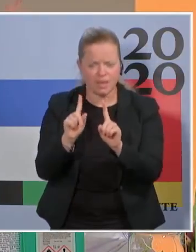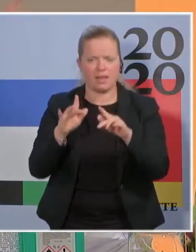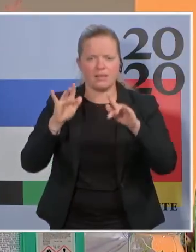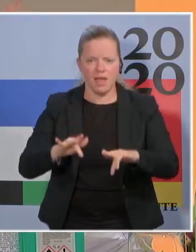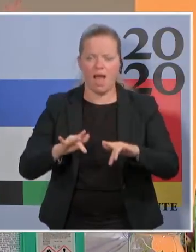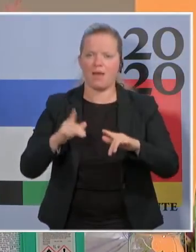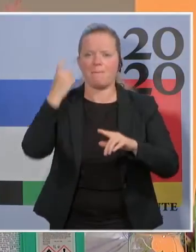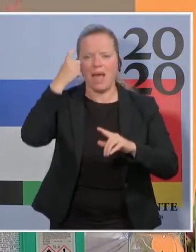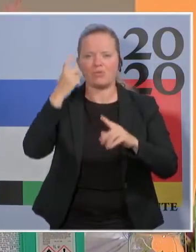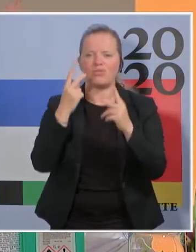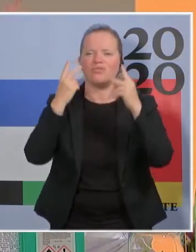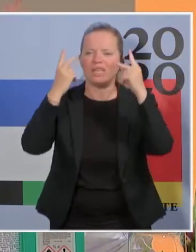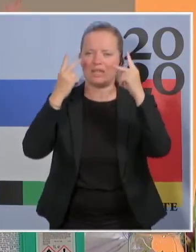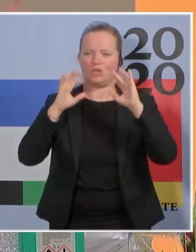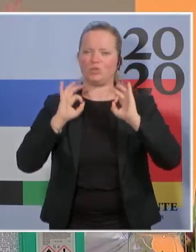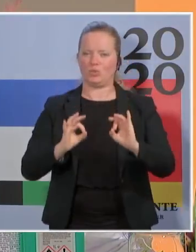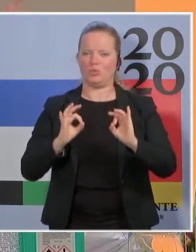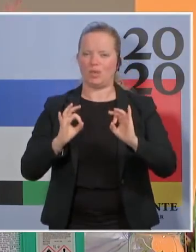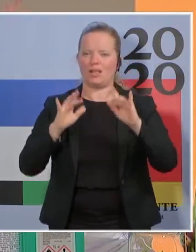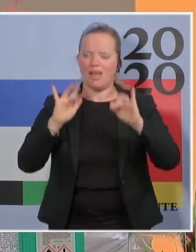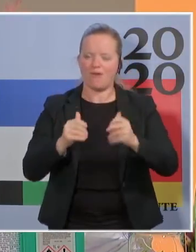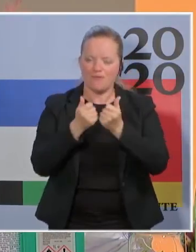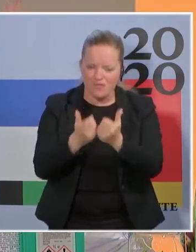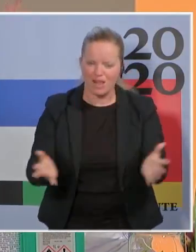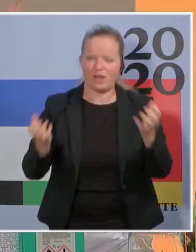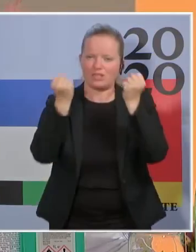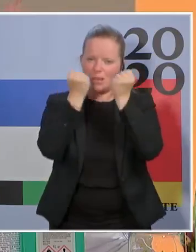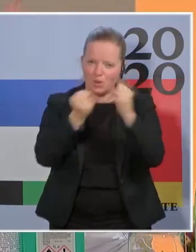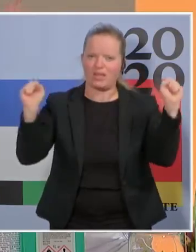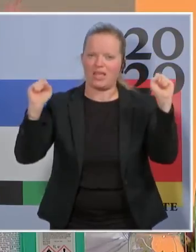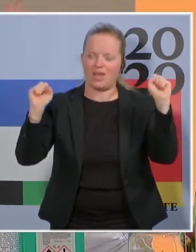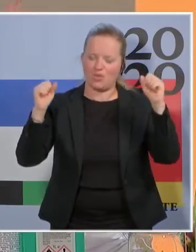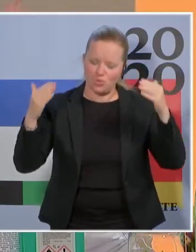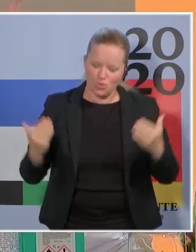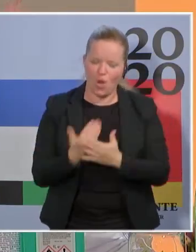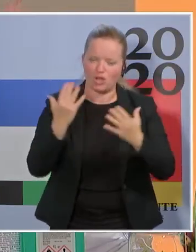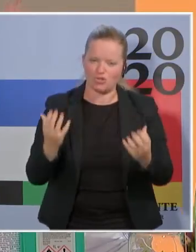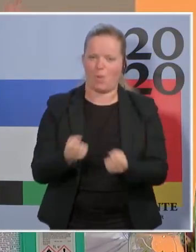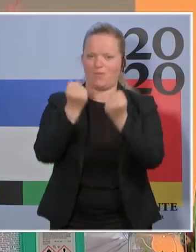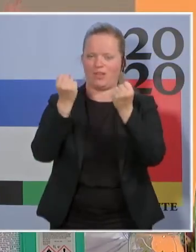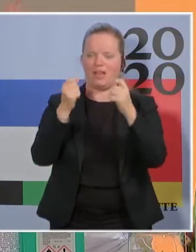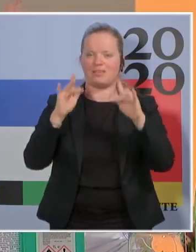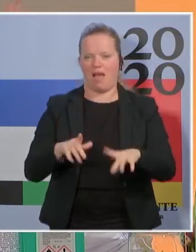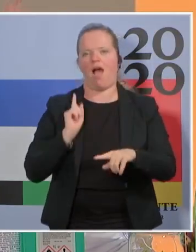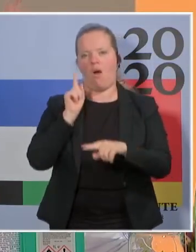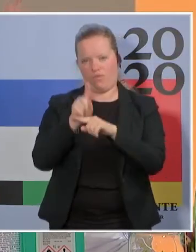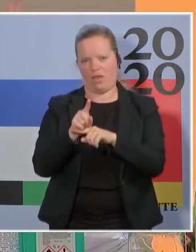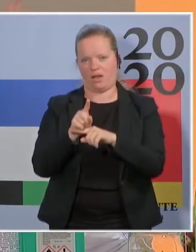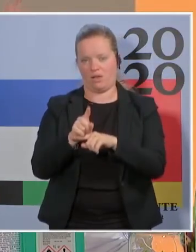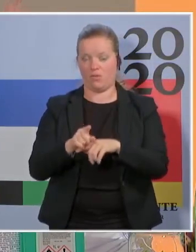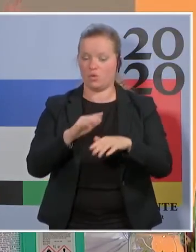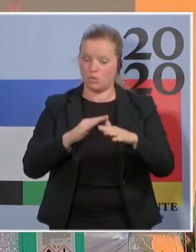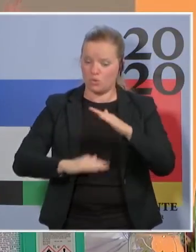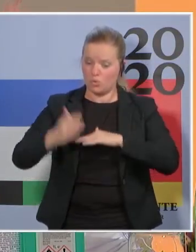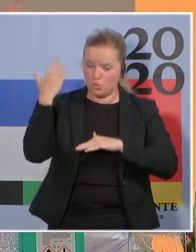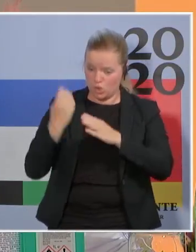aus dieser Vielfalt unsere Demokratie immer wieder neu schöpfen. Das ist der Auftrag aus der ursprünglichen Verfassung,